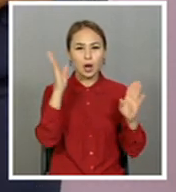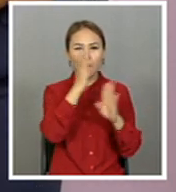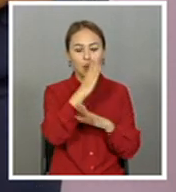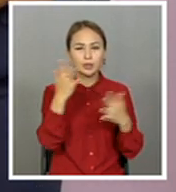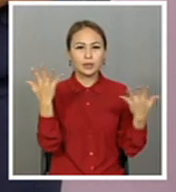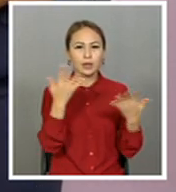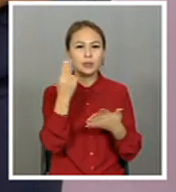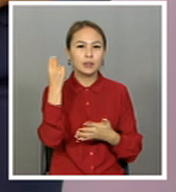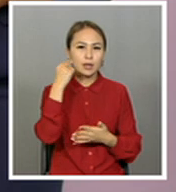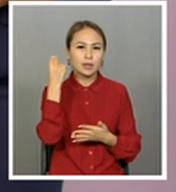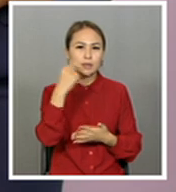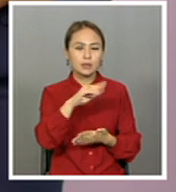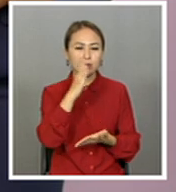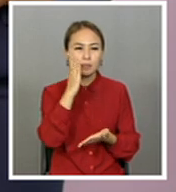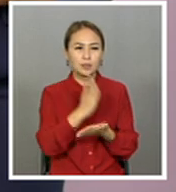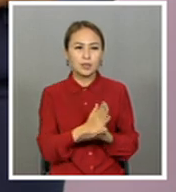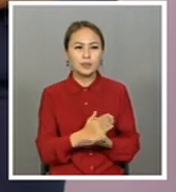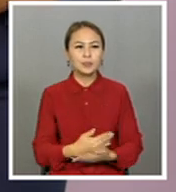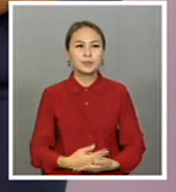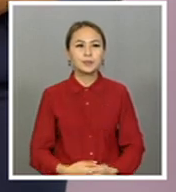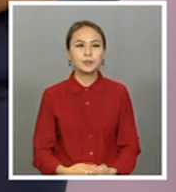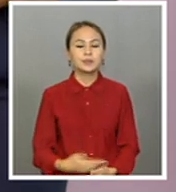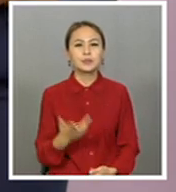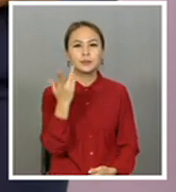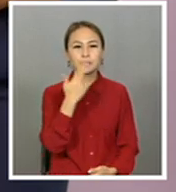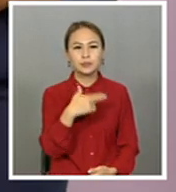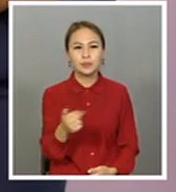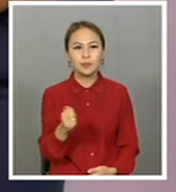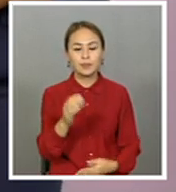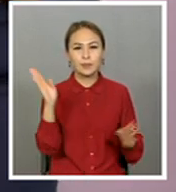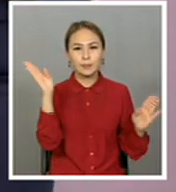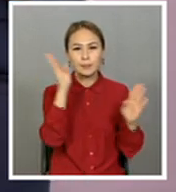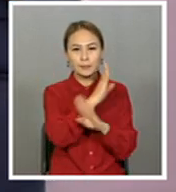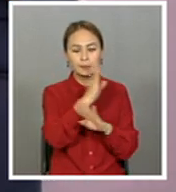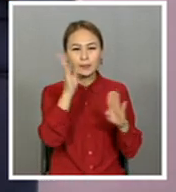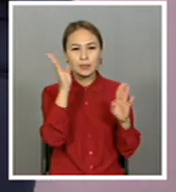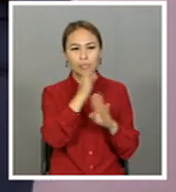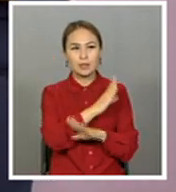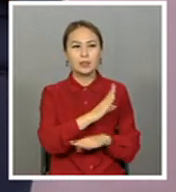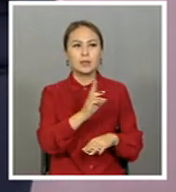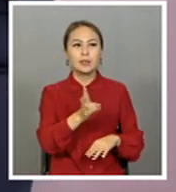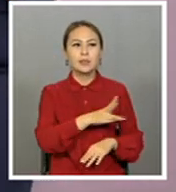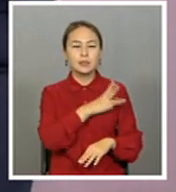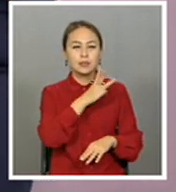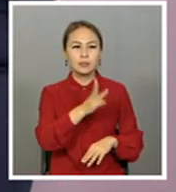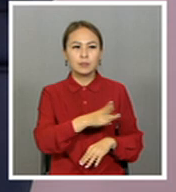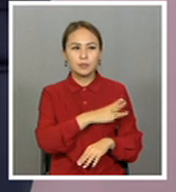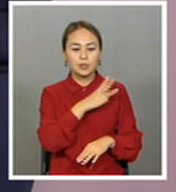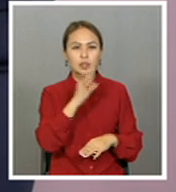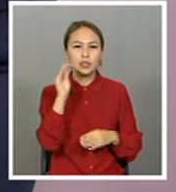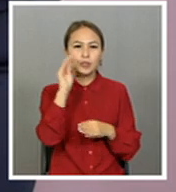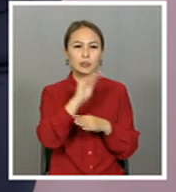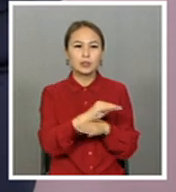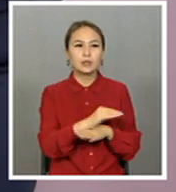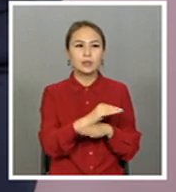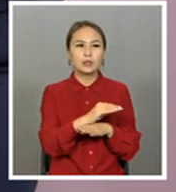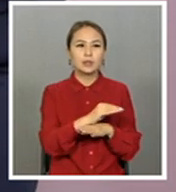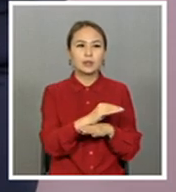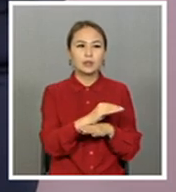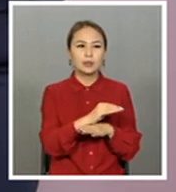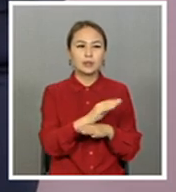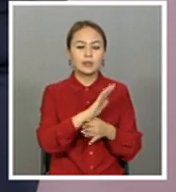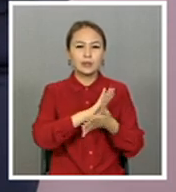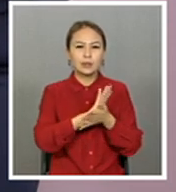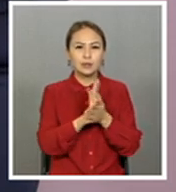қасиетін қолданамыз? Ия, ауаның серпімділік және сығылу